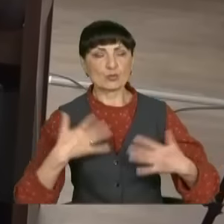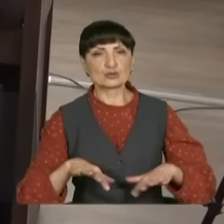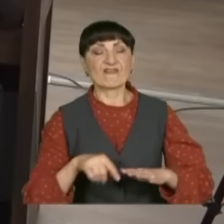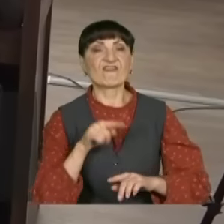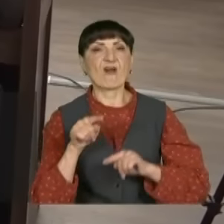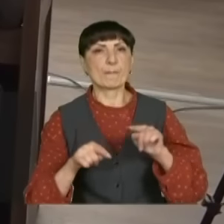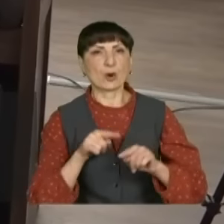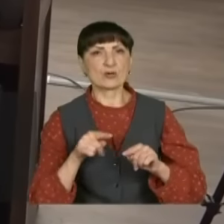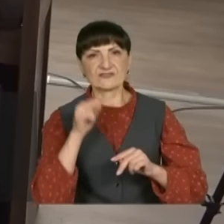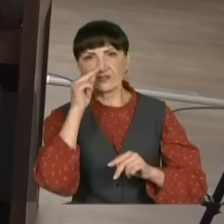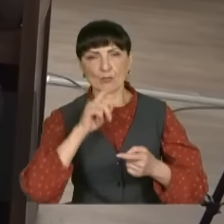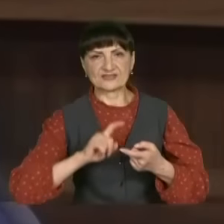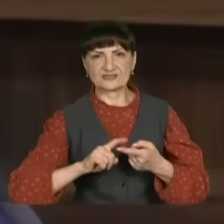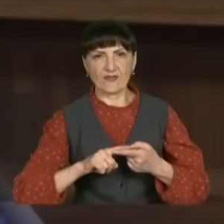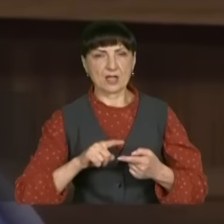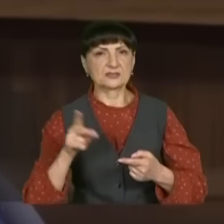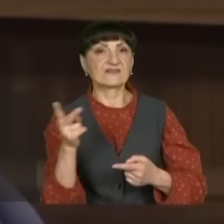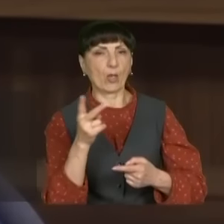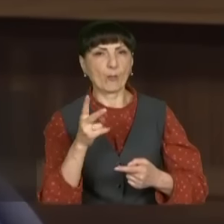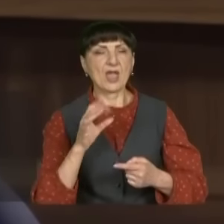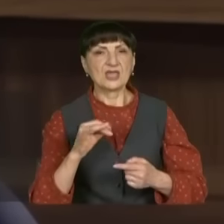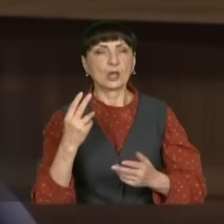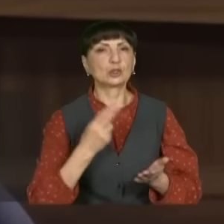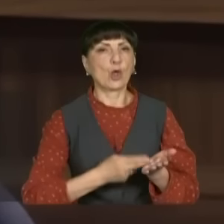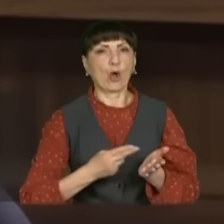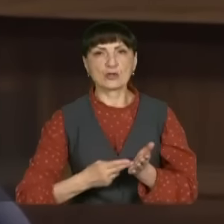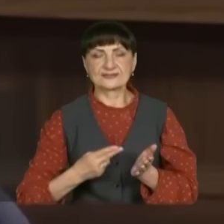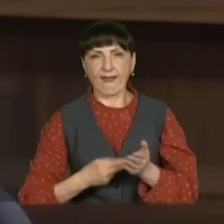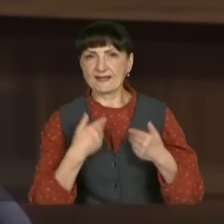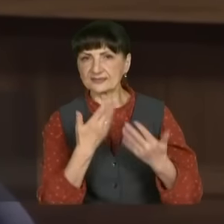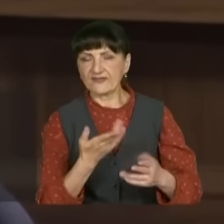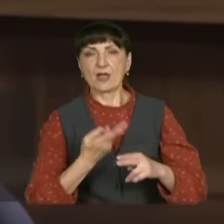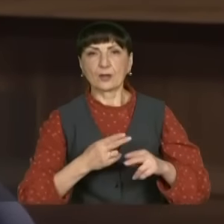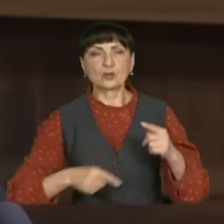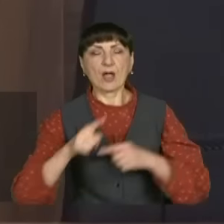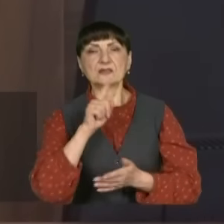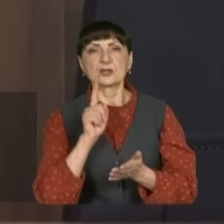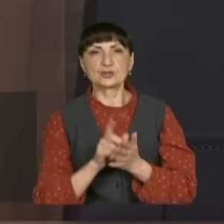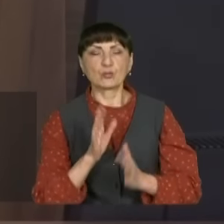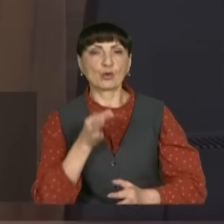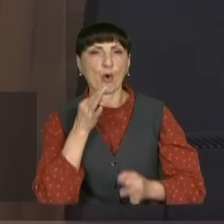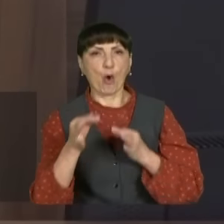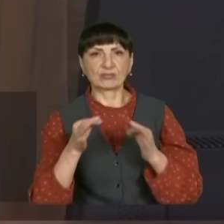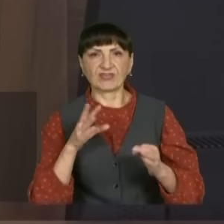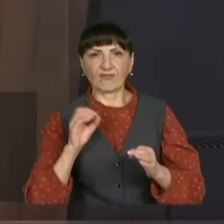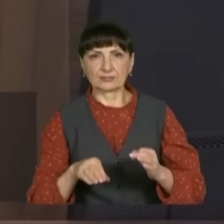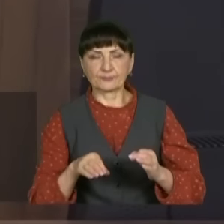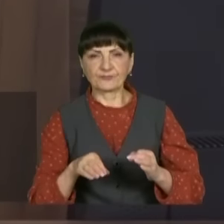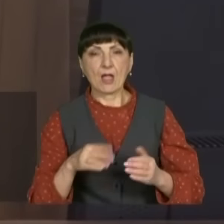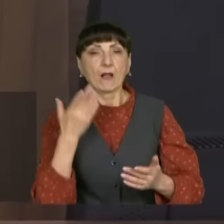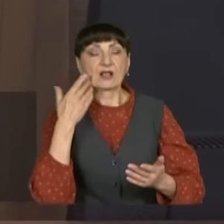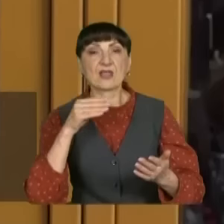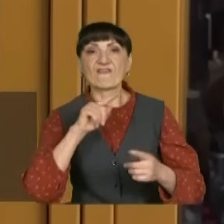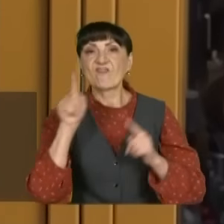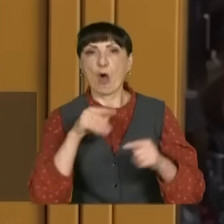вопросы о виновности подсудимых и предъявленных доказательствах на которые они должны будут ответить При составлении